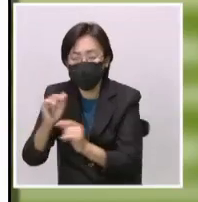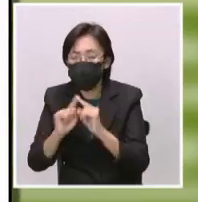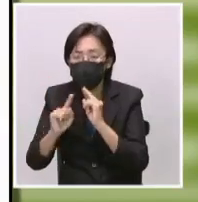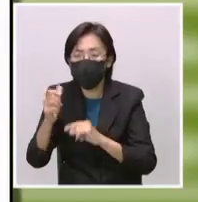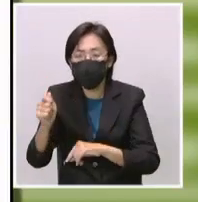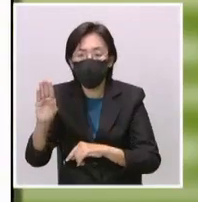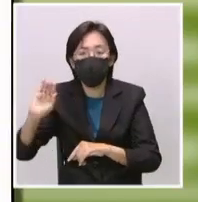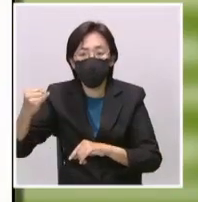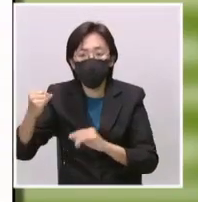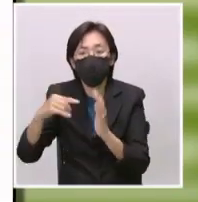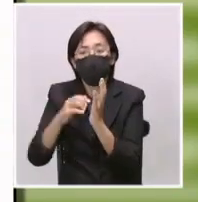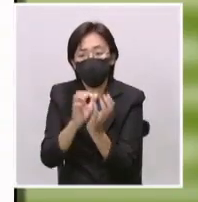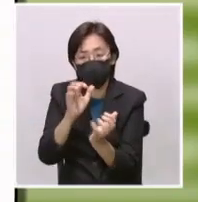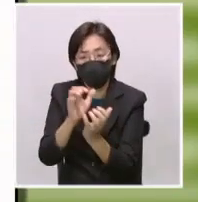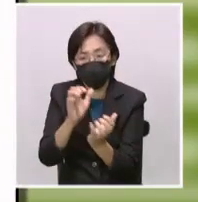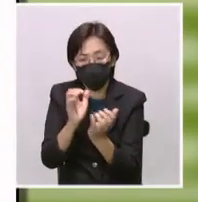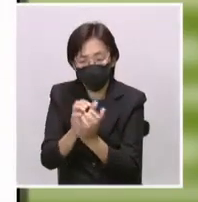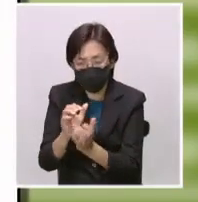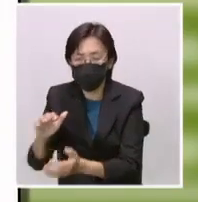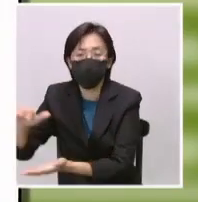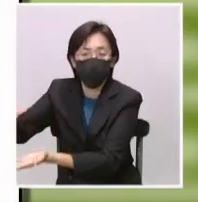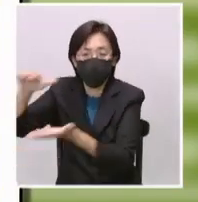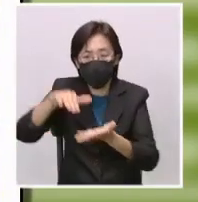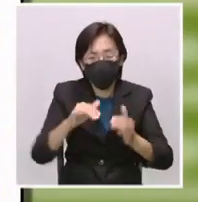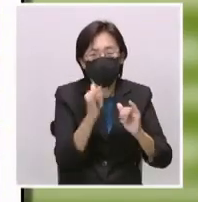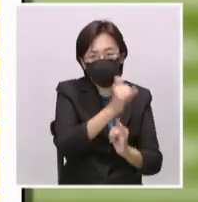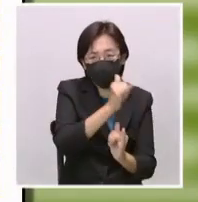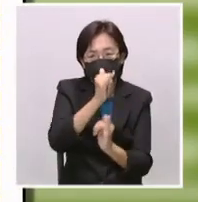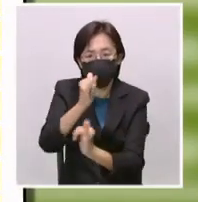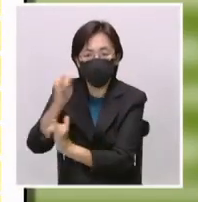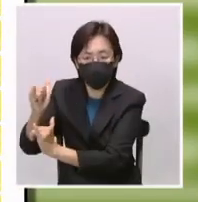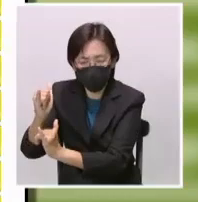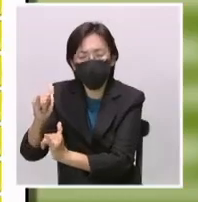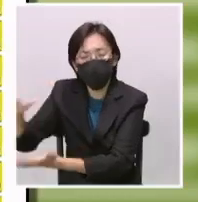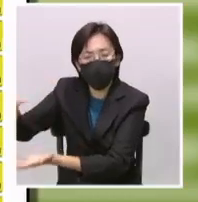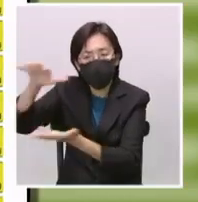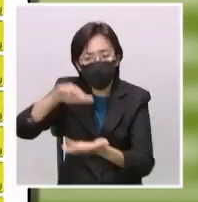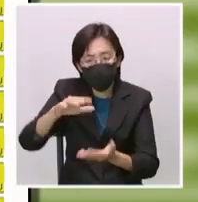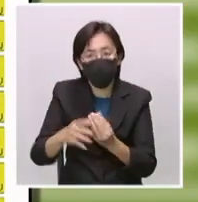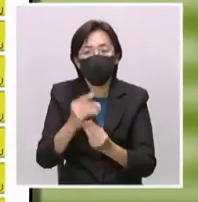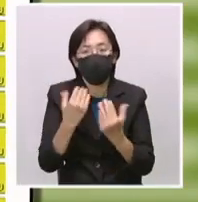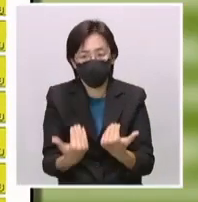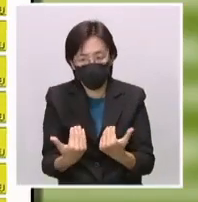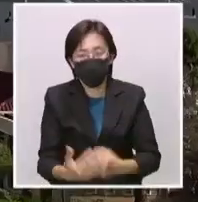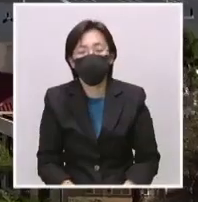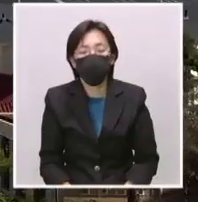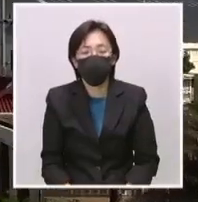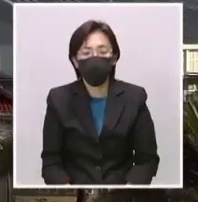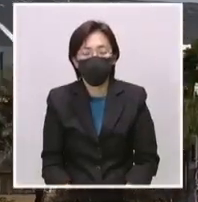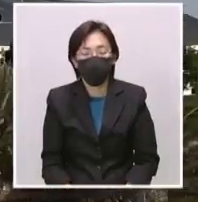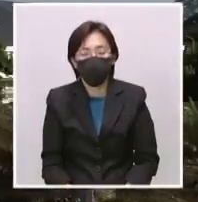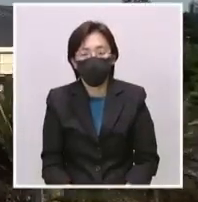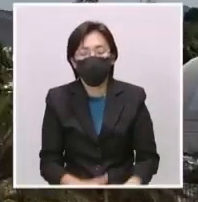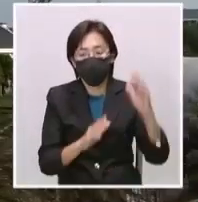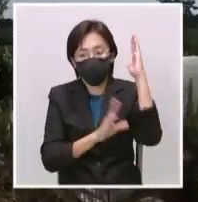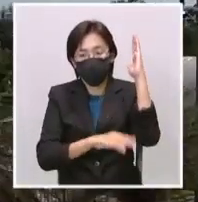ารส่วนจังหวัดสมุทรปราการโดยจะสามารถจัดส่งให้เรือนจำกลางสมุทรปราการได้ภายในสัปดาห์นี้ครับลง